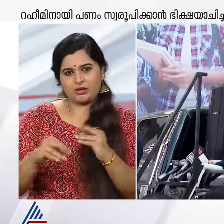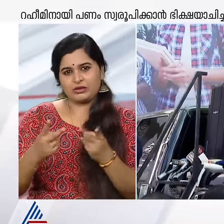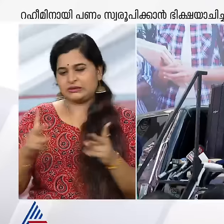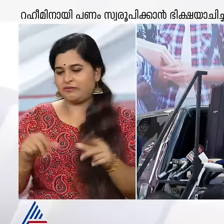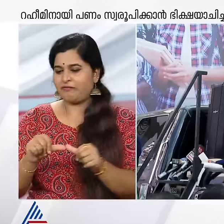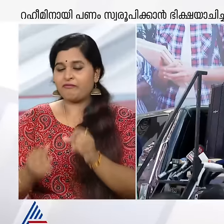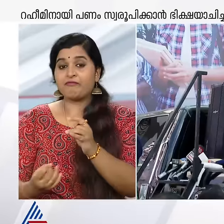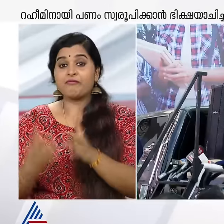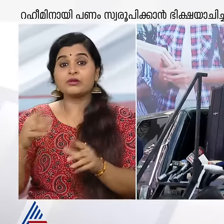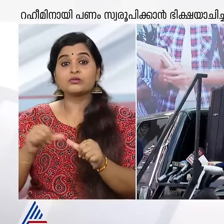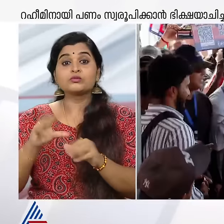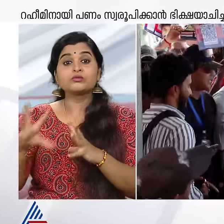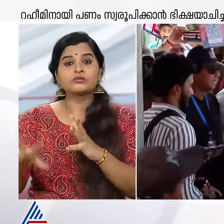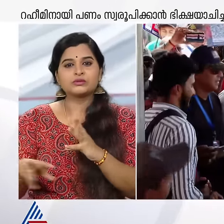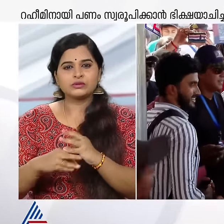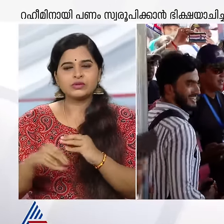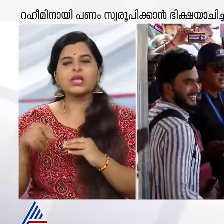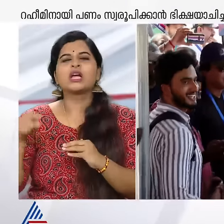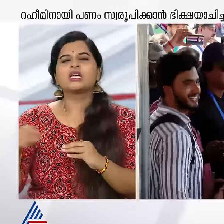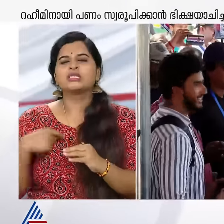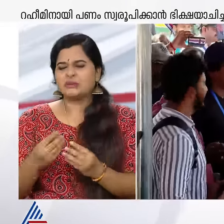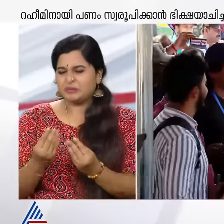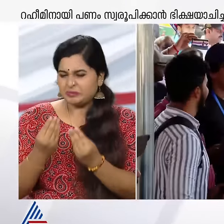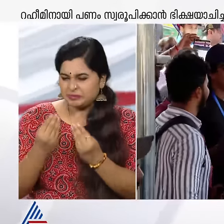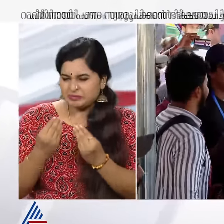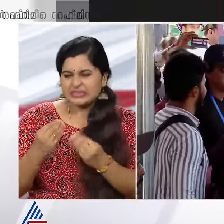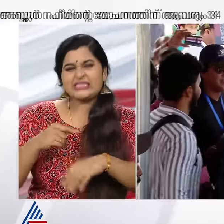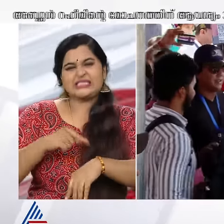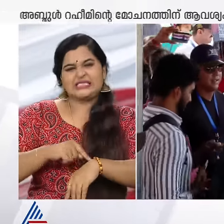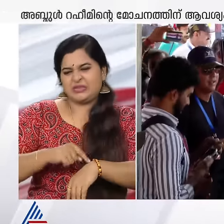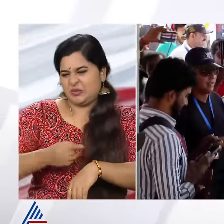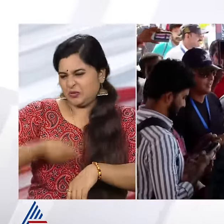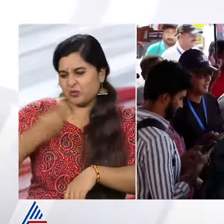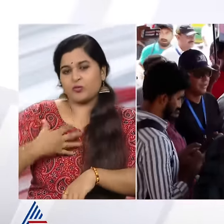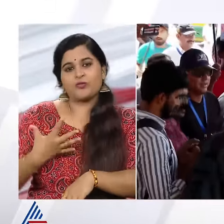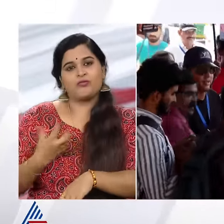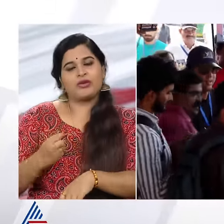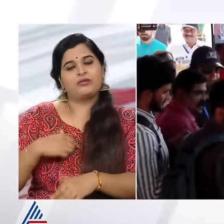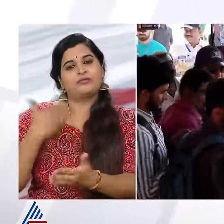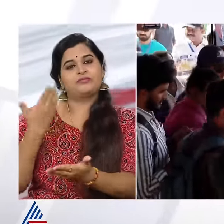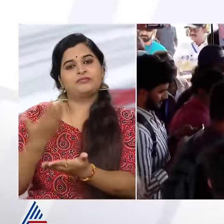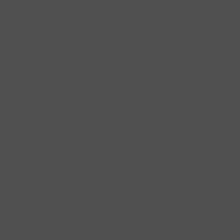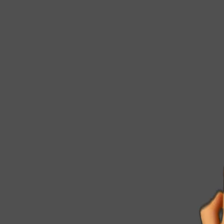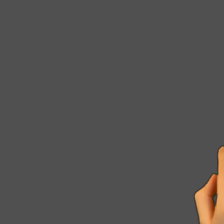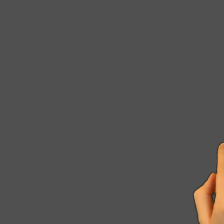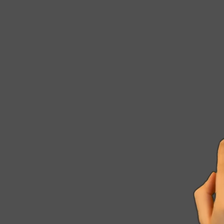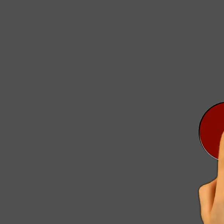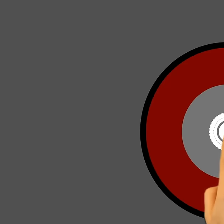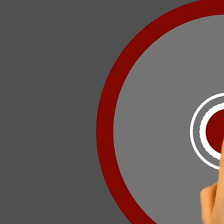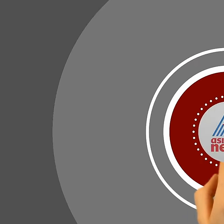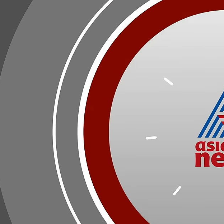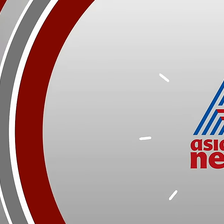തേടി കേന്ദ്ര വിദേശകാര്യ മന്ത്രാലയം വഴിയും അപേക്ഷ സമർപ്പിച്ചിട്ടുണ്ട്. ഏഷ്യാനെറ്റ് ന്യൂസ്, തിരുവനന്തപുരം.